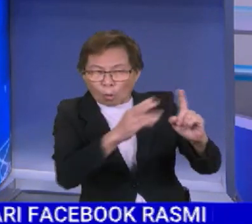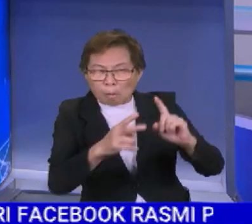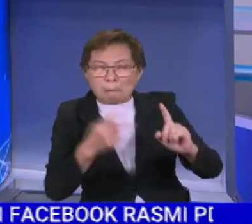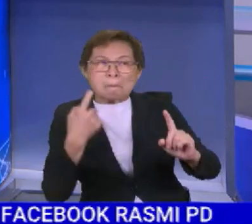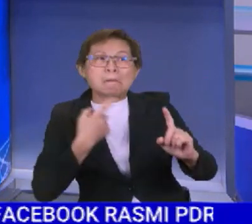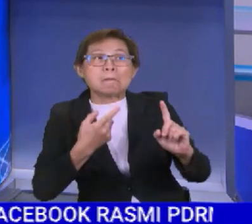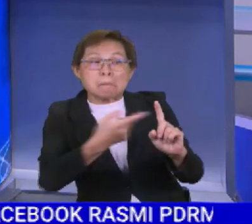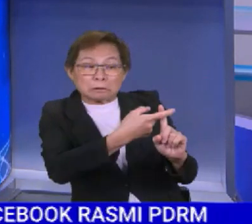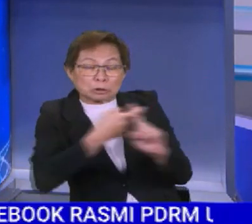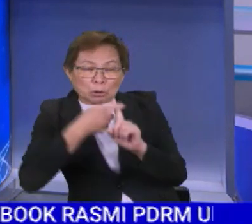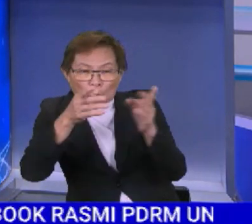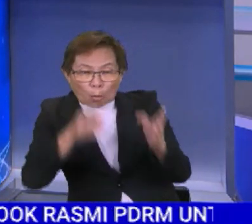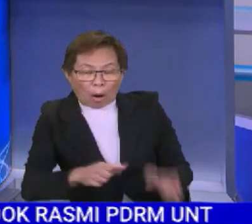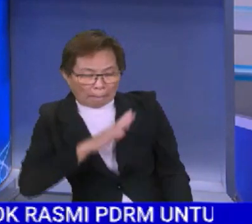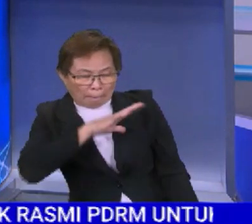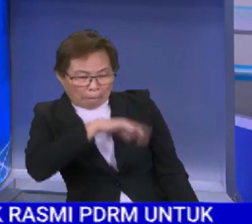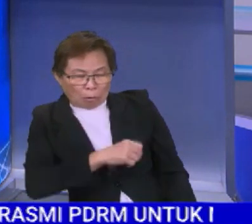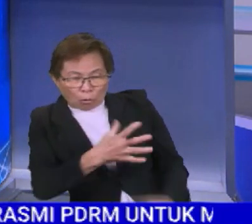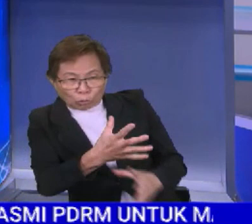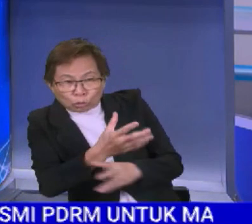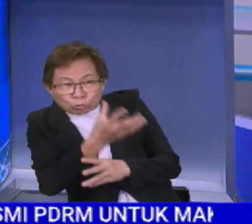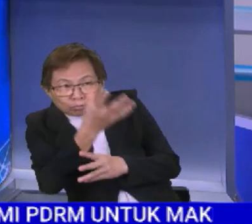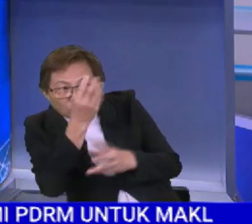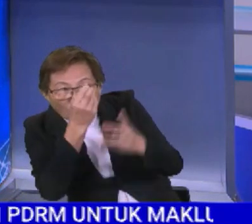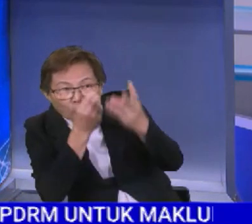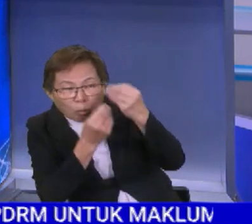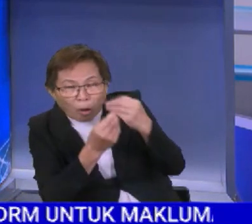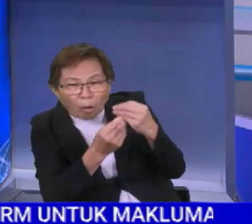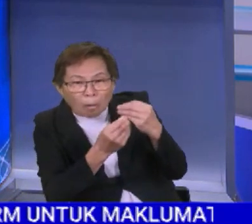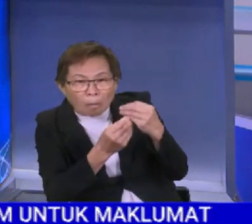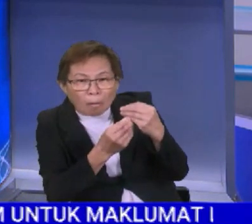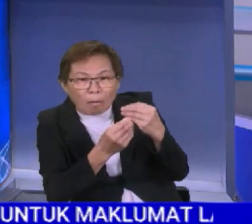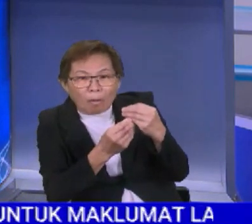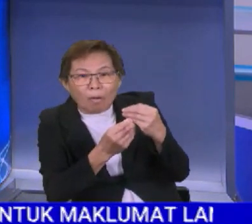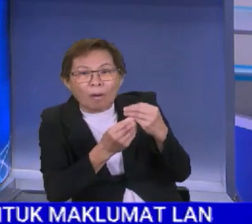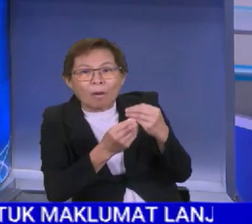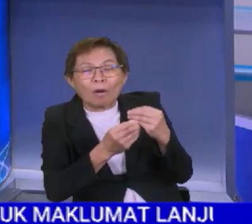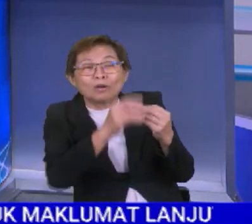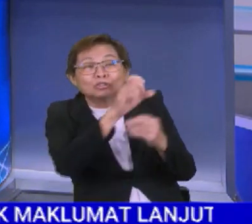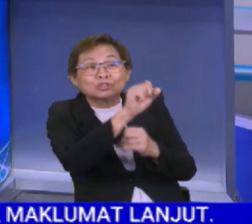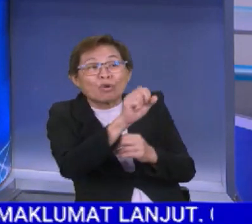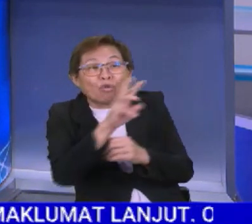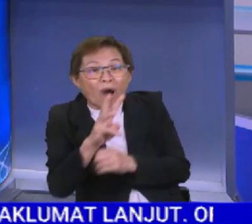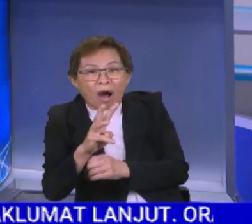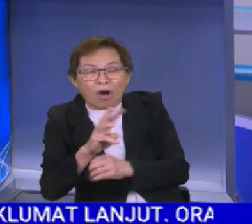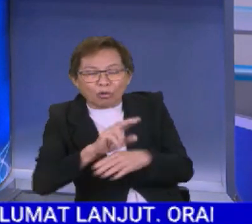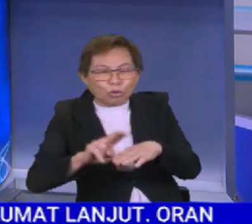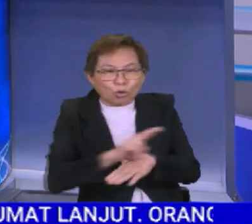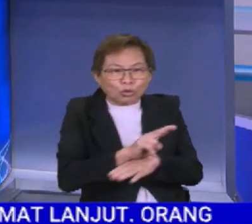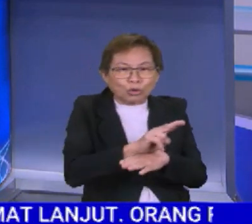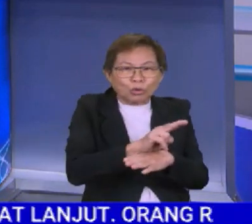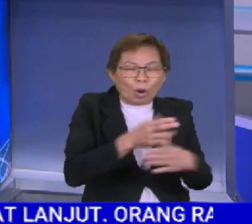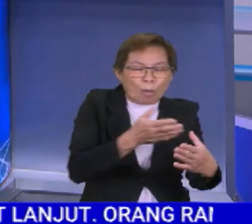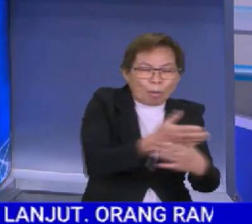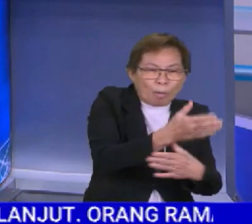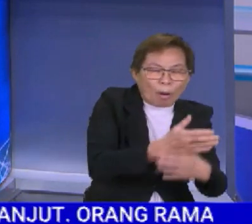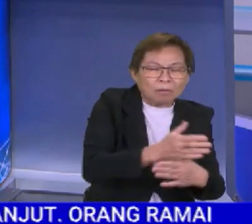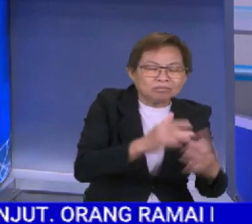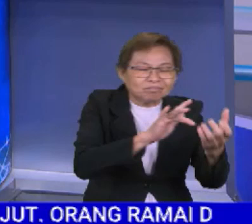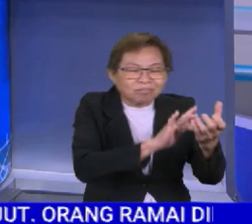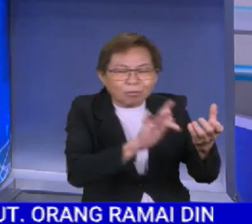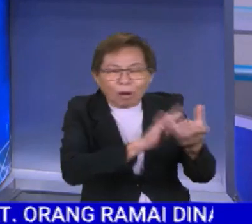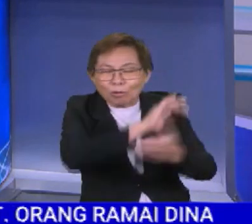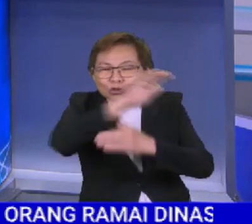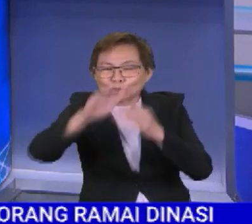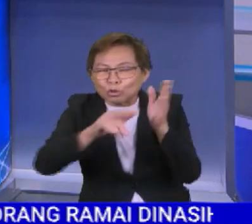warga Palestina bagi mendapatkan maklumat berkaitan perisian yang digunakan untuk menggodam telepon Bimbim ke